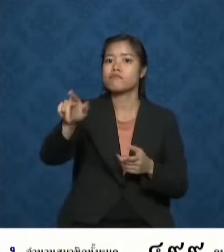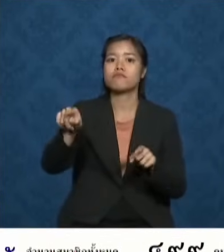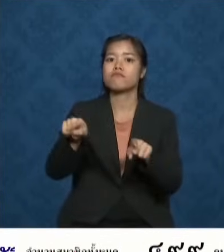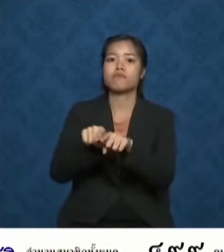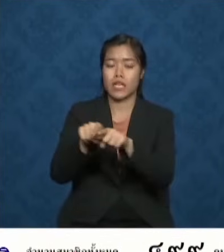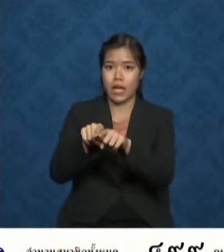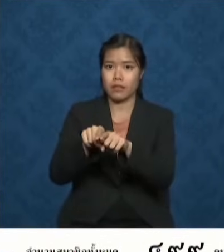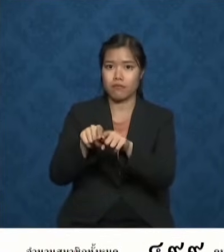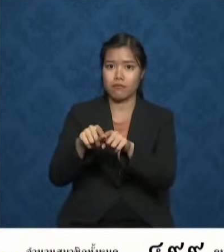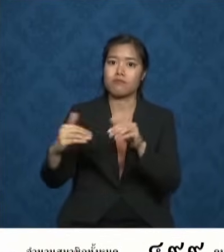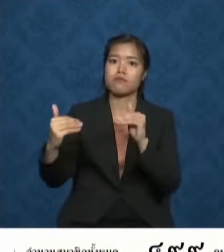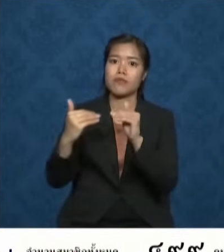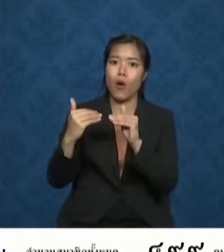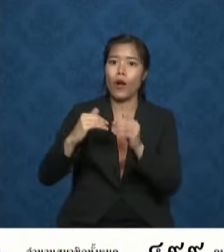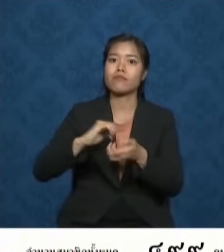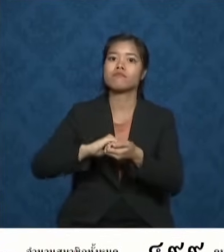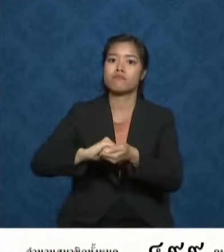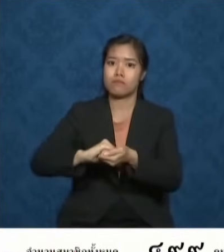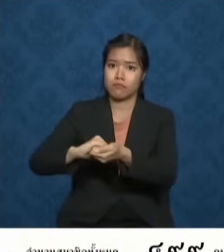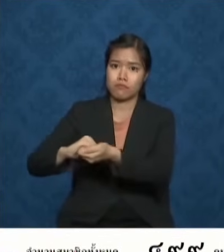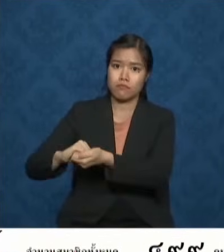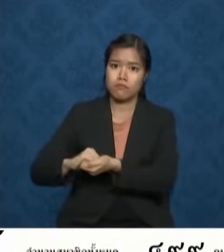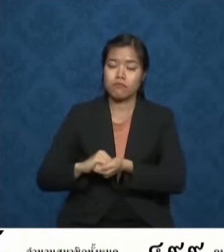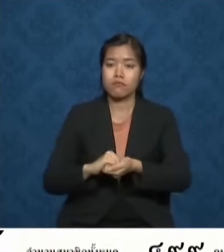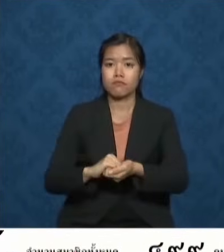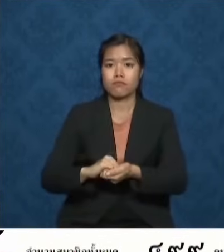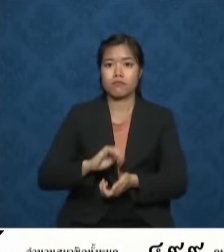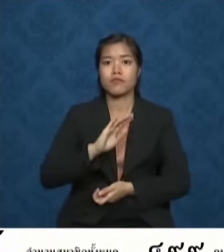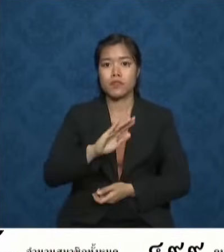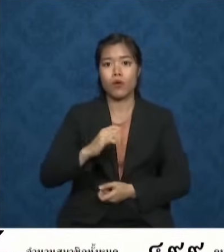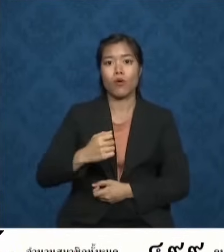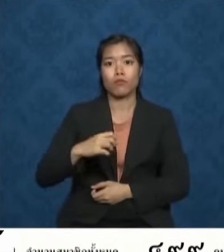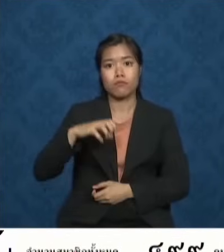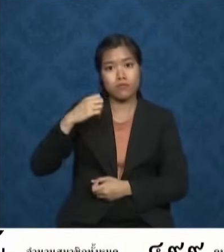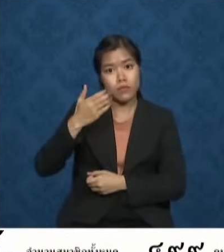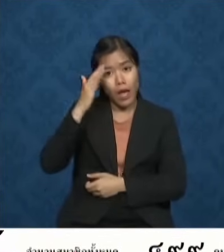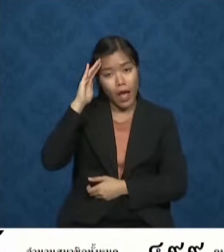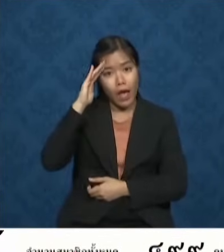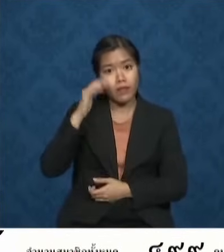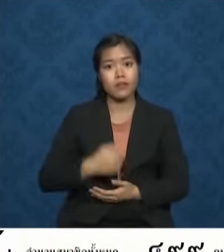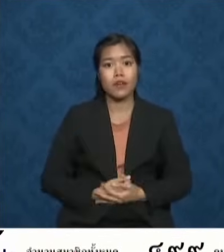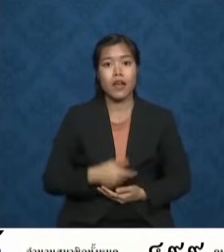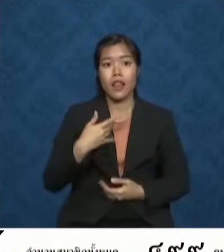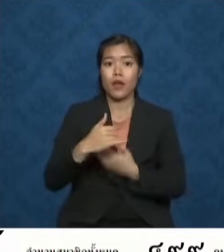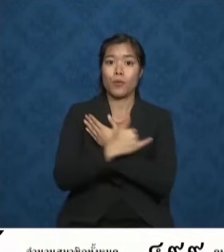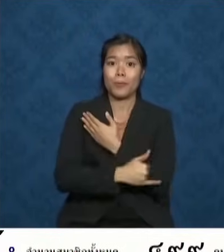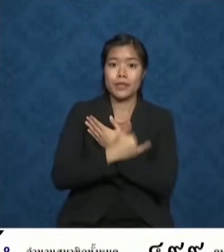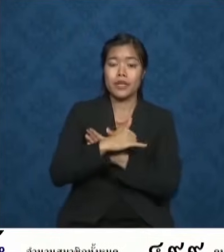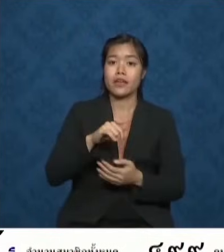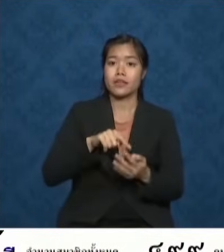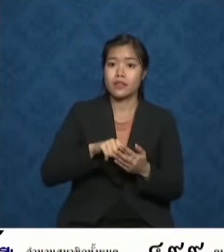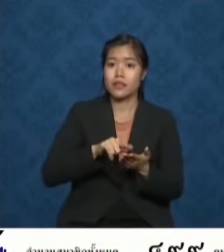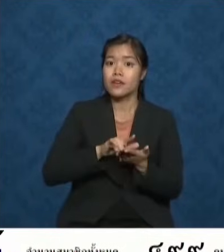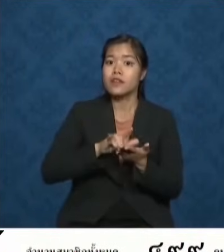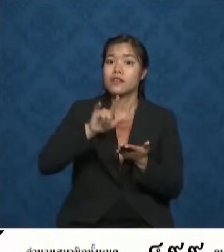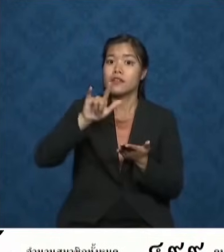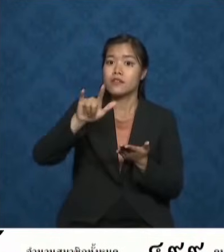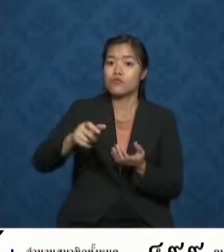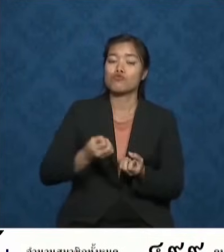องทัพด้วยแล้วบางประเทศที่เราส่งไปนี่ท่านเชื่อไหมครับสามเหล่าทัพที่ส่ง